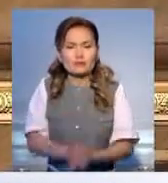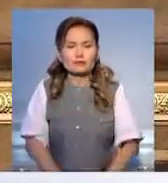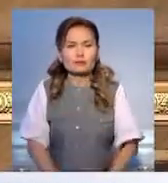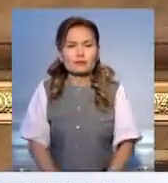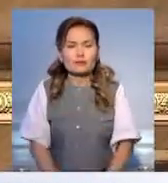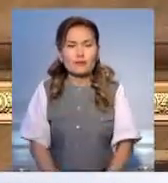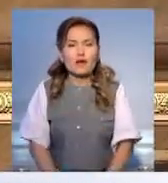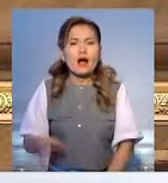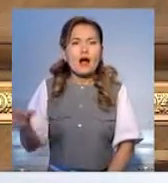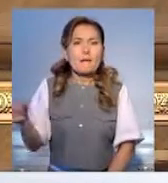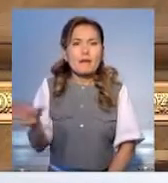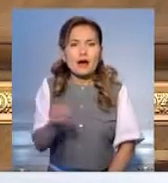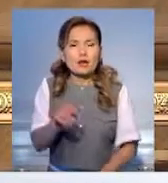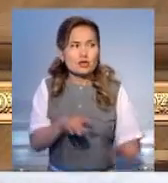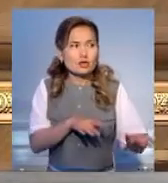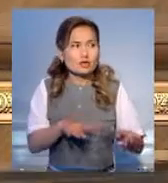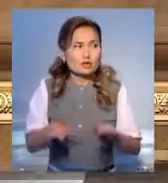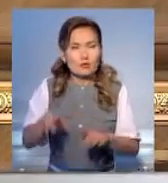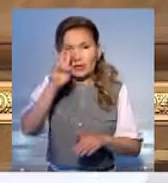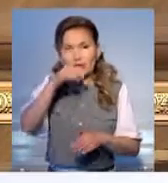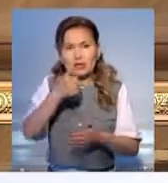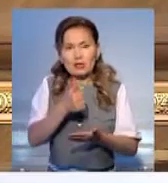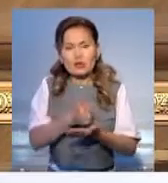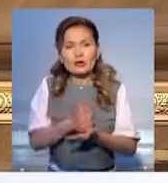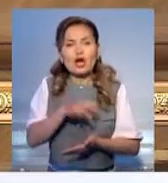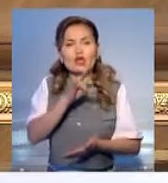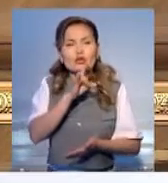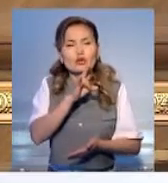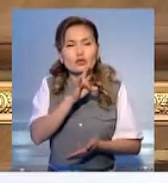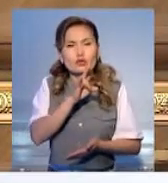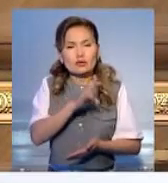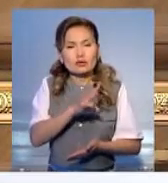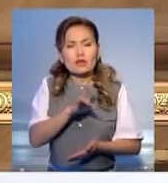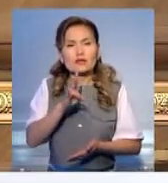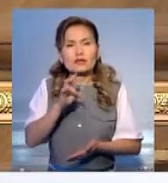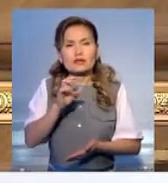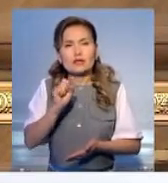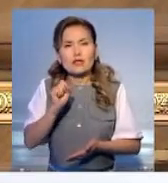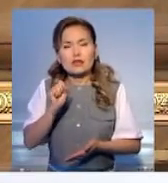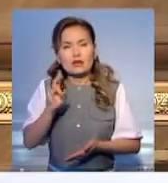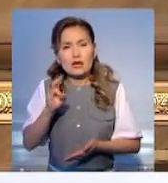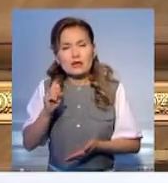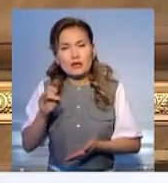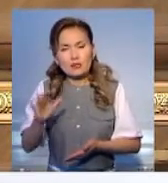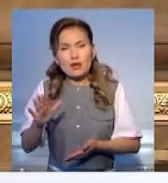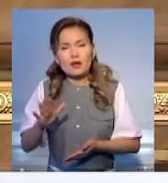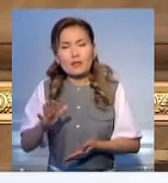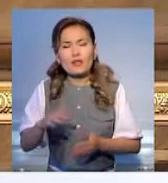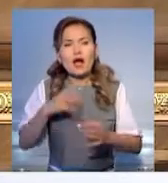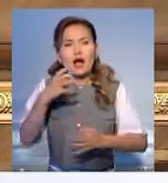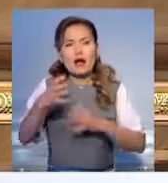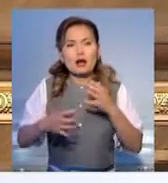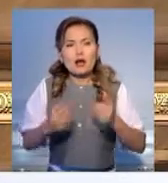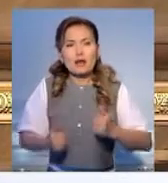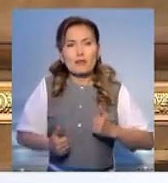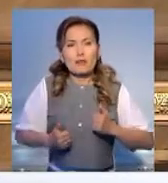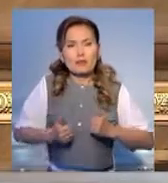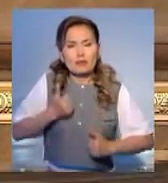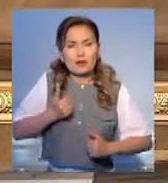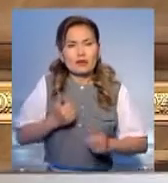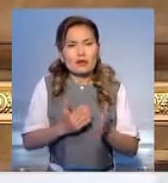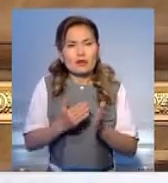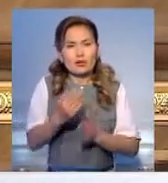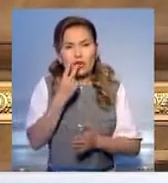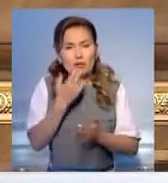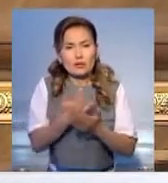Осы барлық шаралар елбасымыз Нұрсұлтан Әбішұлы Назарбаевтың халықаралық биік беделінің ішкі